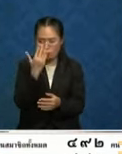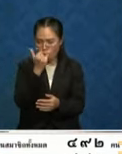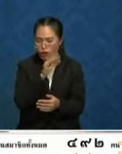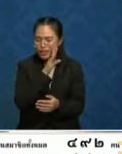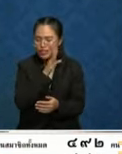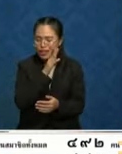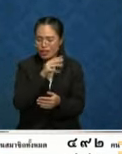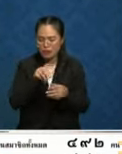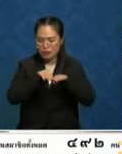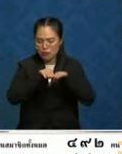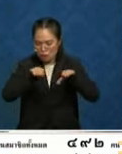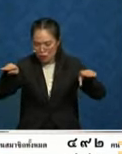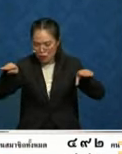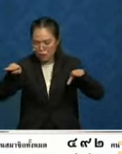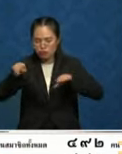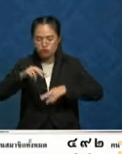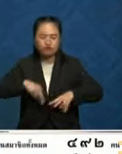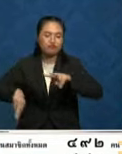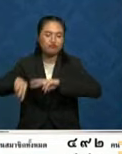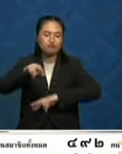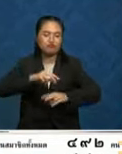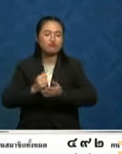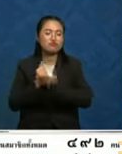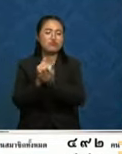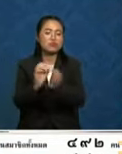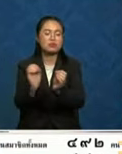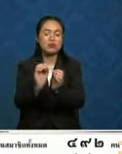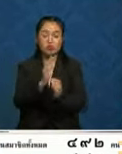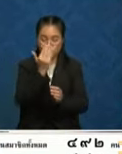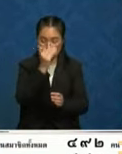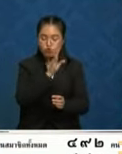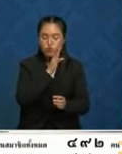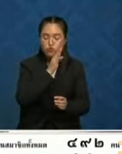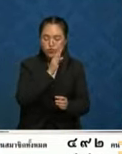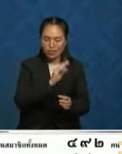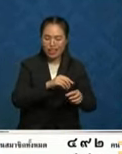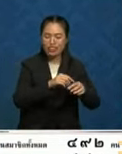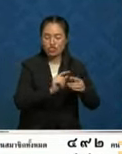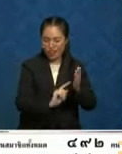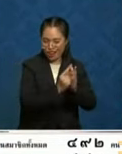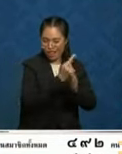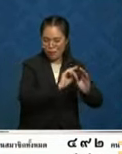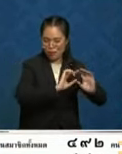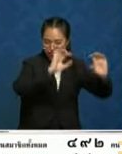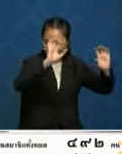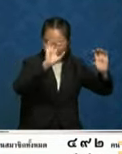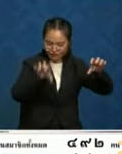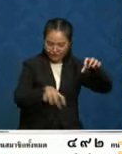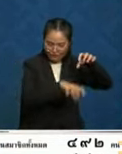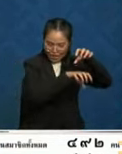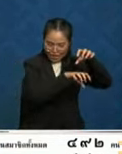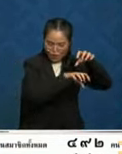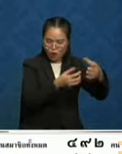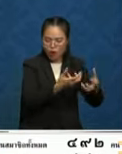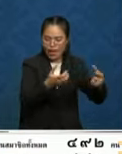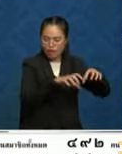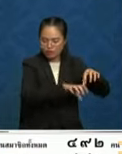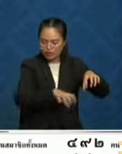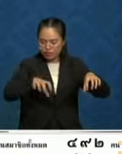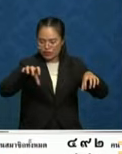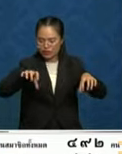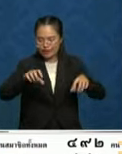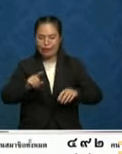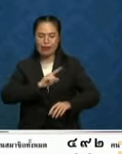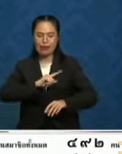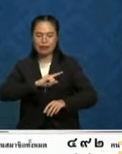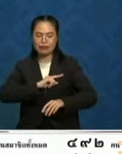มอุบลออกนอกระบบค่าเร่าเรียนค่าหน่วยกิจต่างๆค่าธรรมเนียมต่างๆก็จะเพิ่มขึ้นเป็นเงาตามตัวอาจจะเป็น